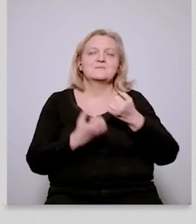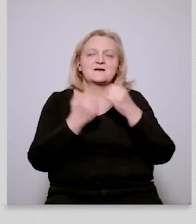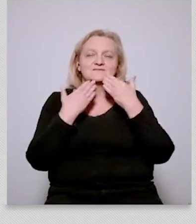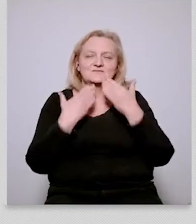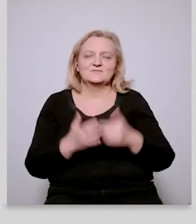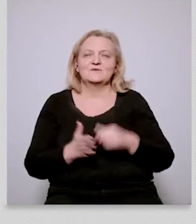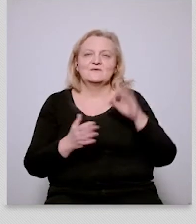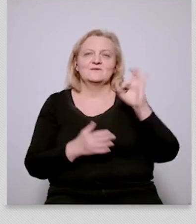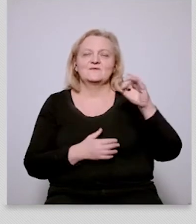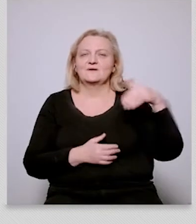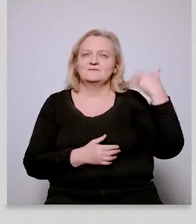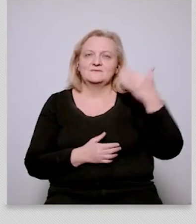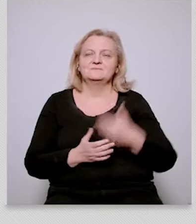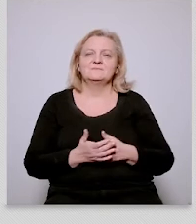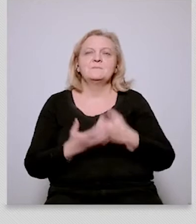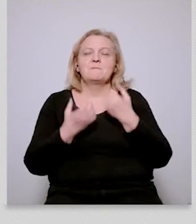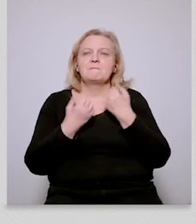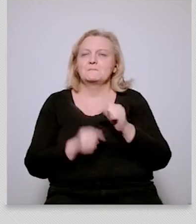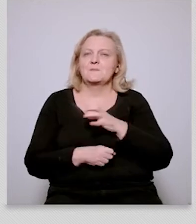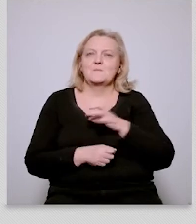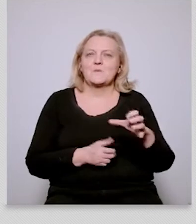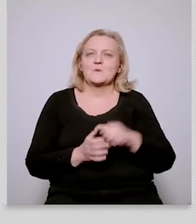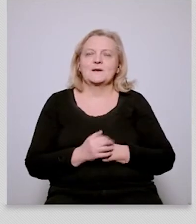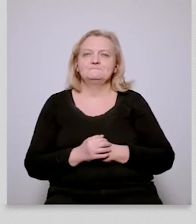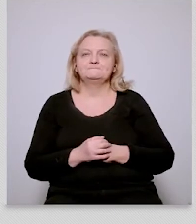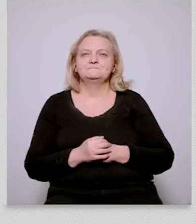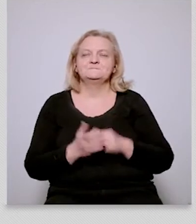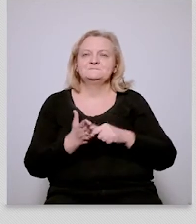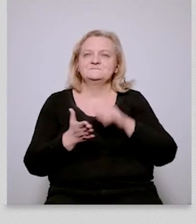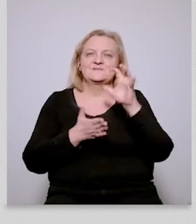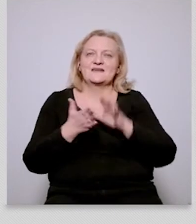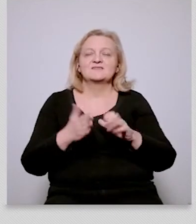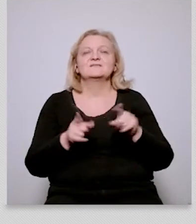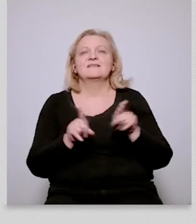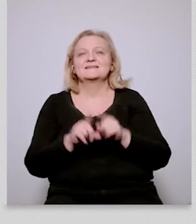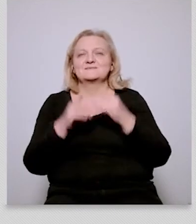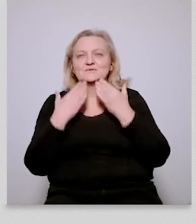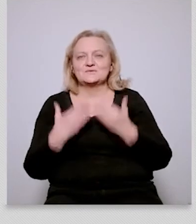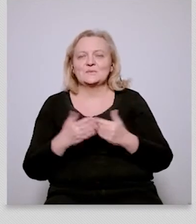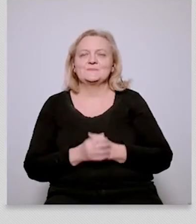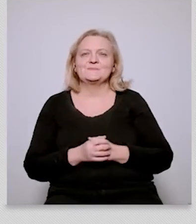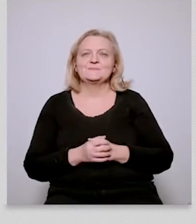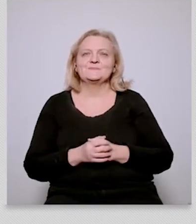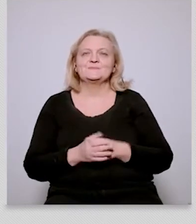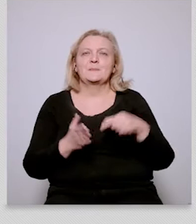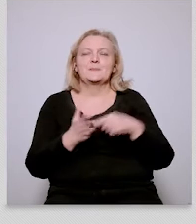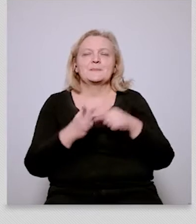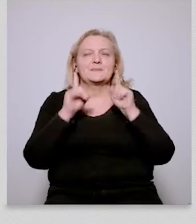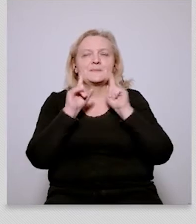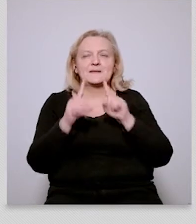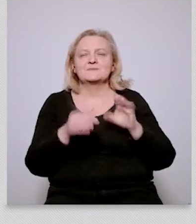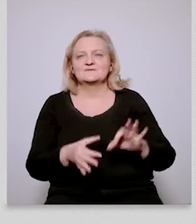za twoje wystąpienie bardzo bogate w treści i dziękuję ci też za tak naprawdę